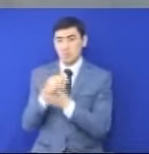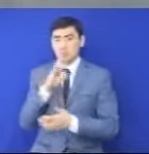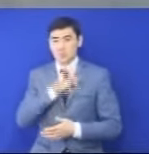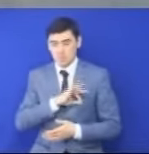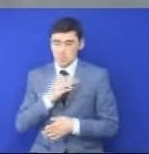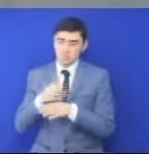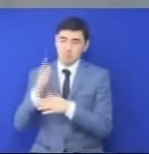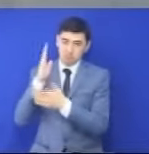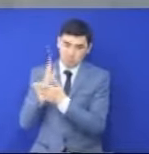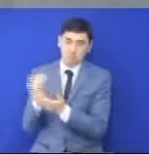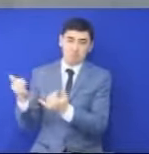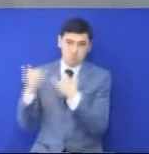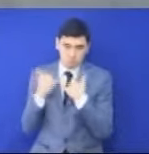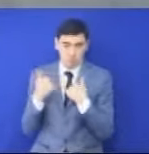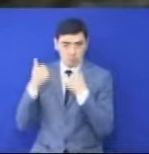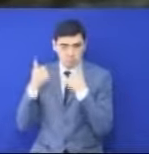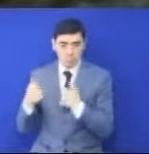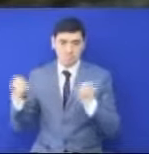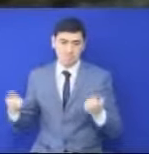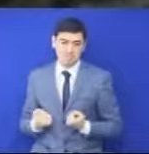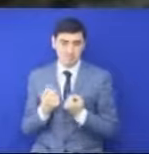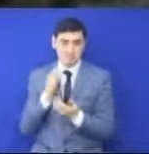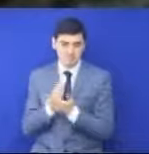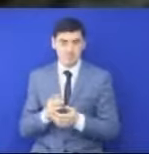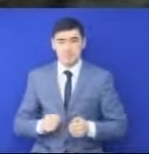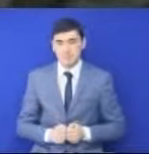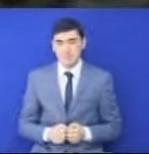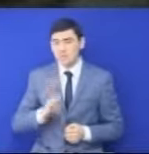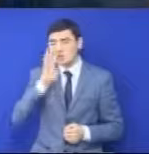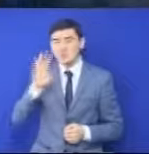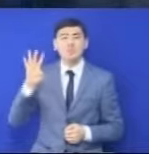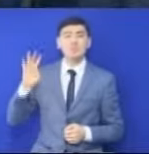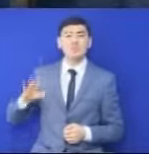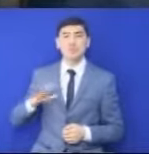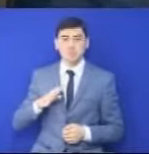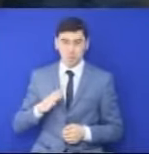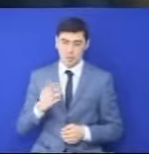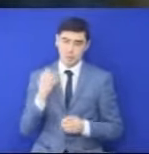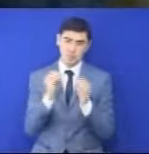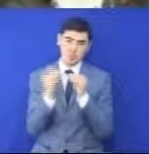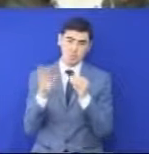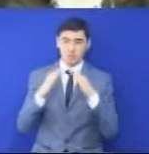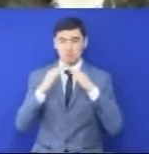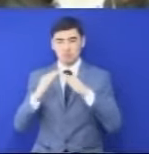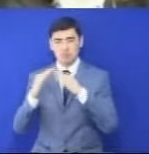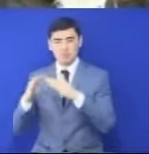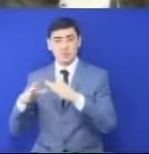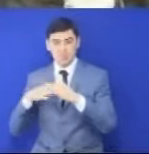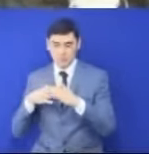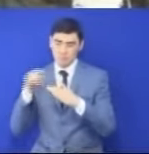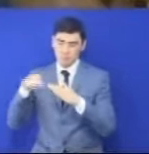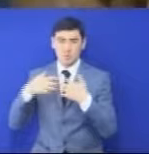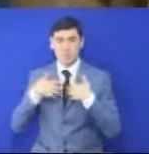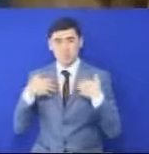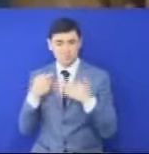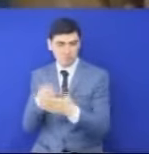Кредиты дают, помощь со стороны правительства есть. Только 4 года назад в районе насчитывалось от силы 10 откормочных площадок. Но за это время